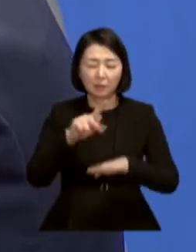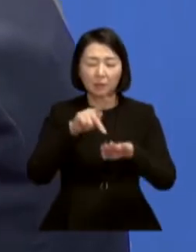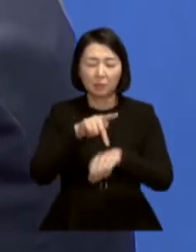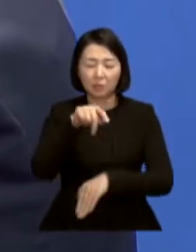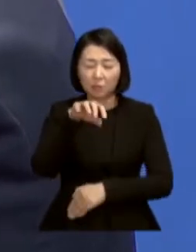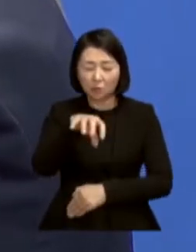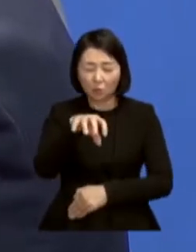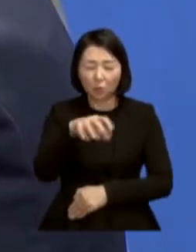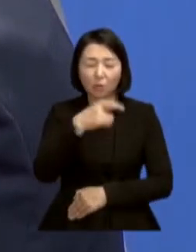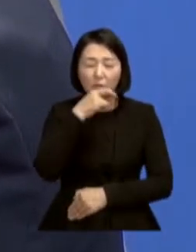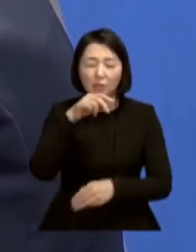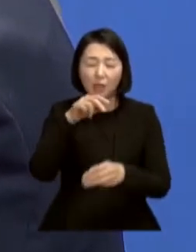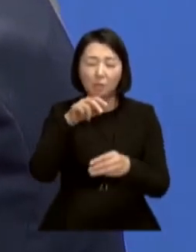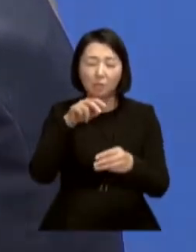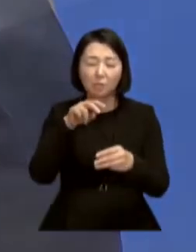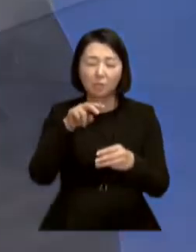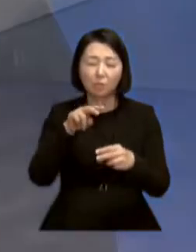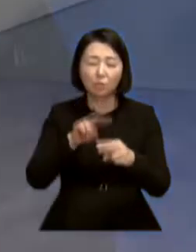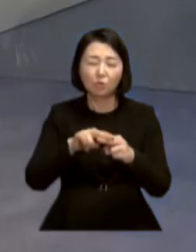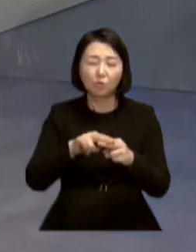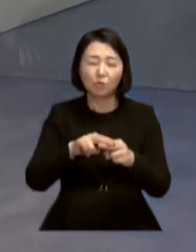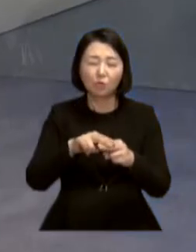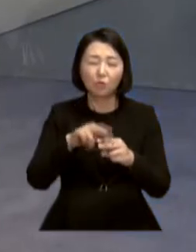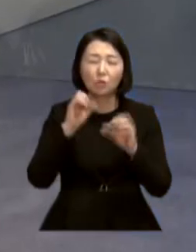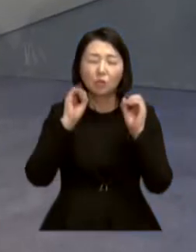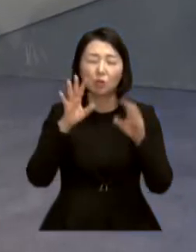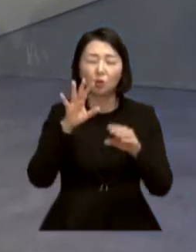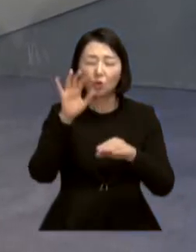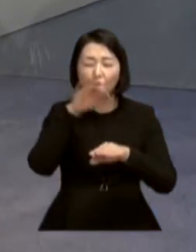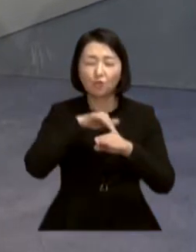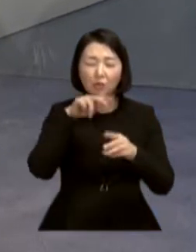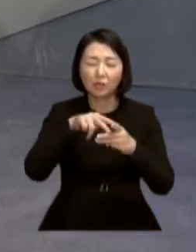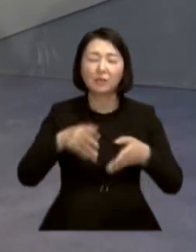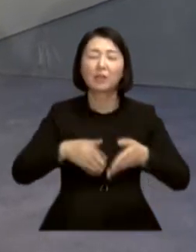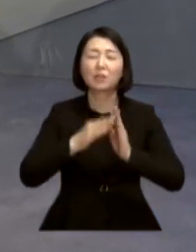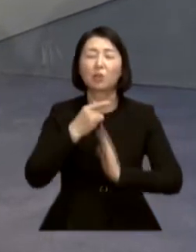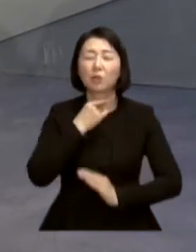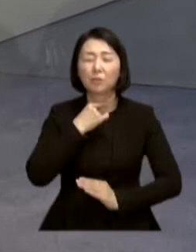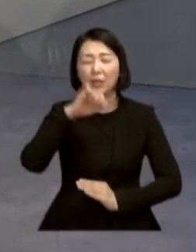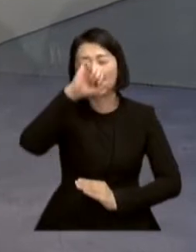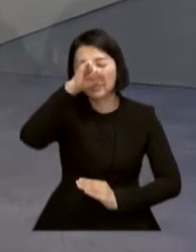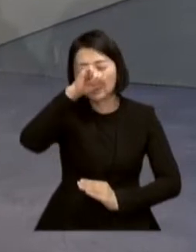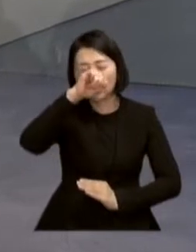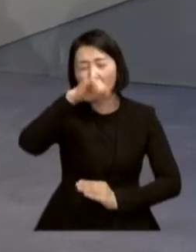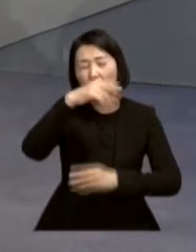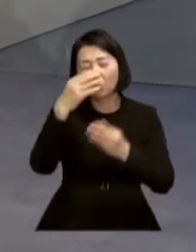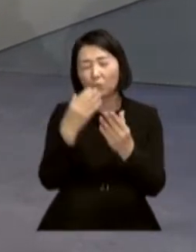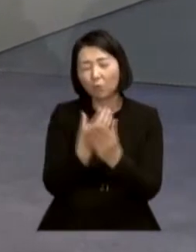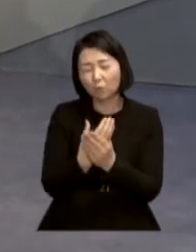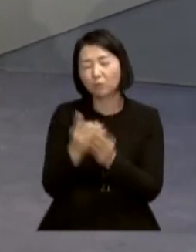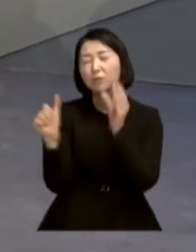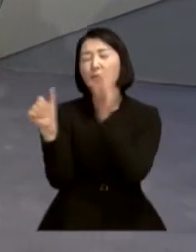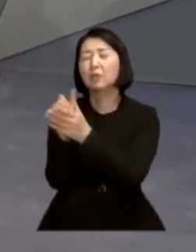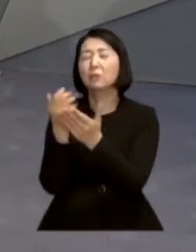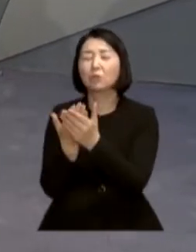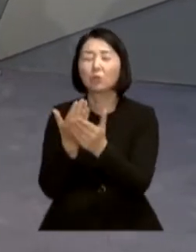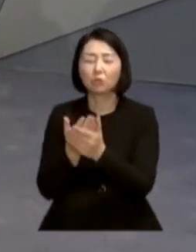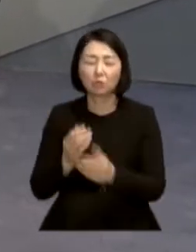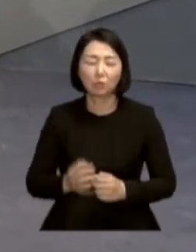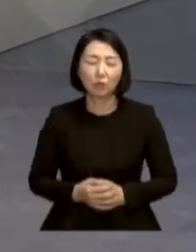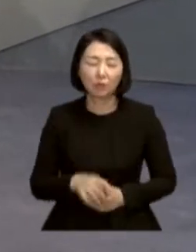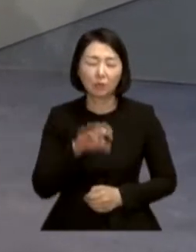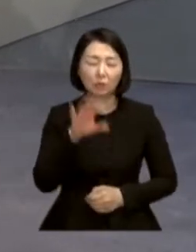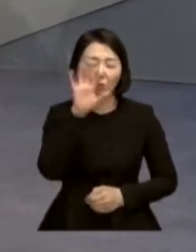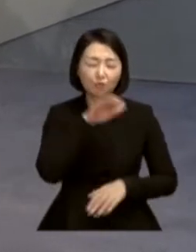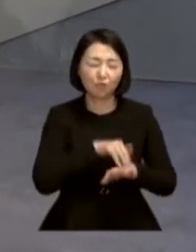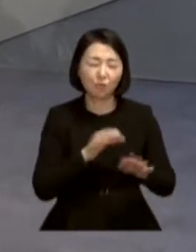선교훈련센터를 세우려고 합니다. 아버지 하나님, 그 모든 재정을 주님께서 인도해 주시고 하나님 그곳에서 훈련받아 필리핀의 모든 지역의